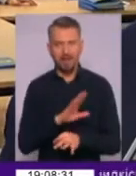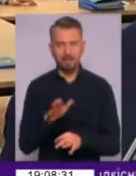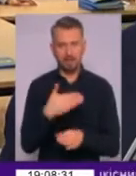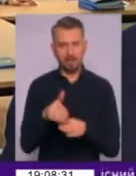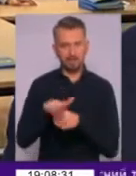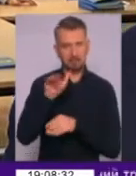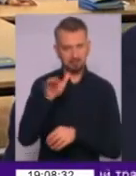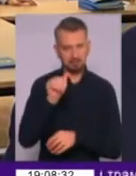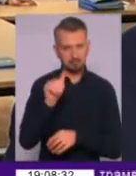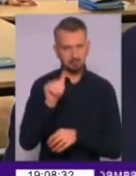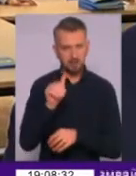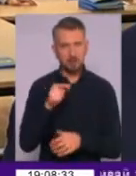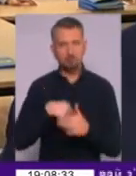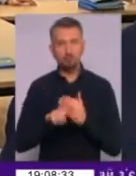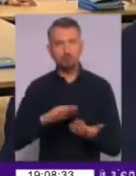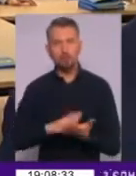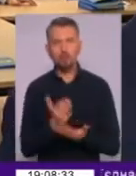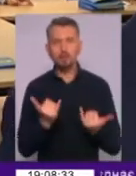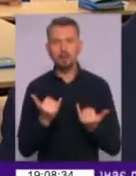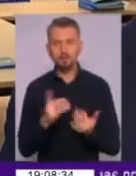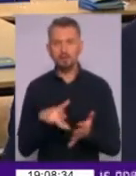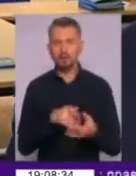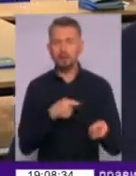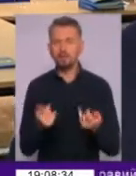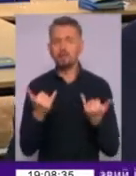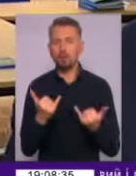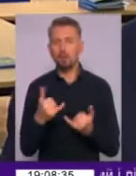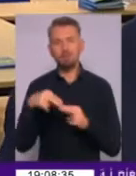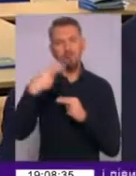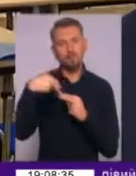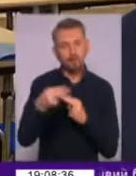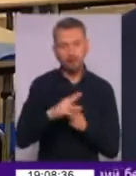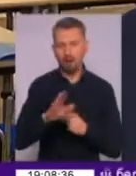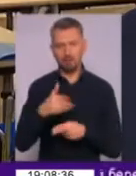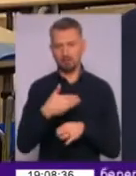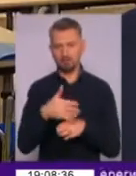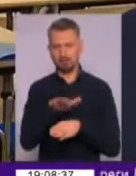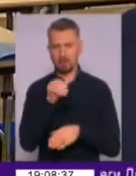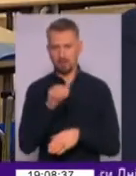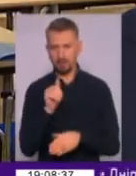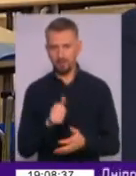кредитам, тому що політика сьогодні міської влади – повертати кредити, а не брати кредити. Франція – одна із